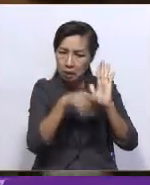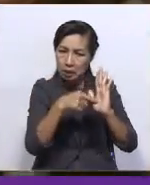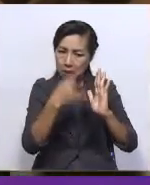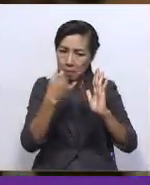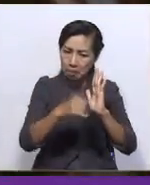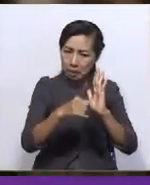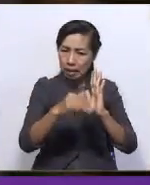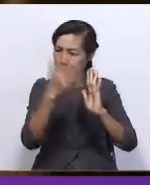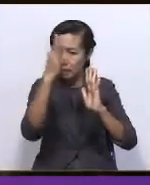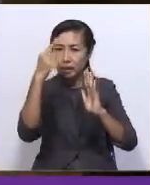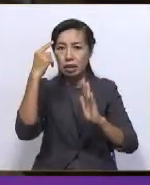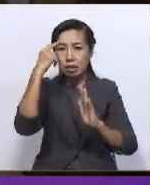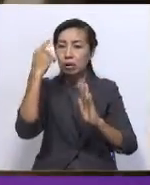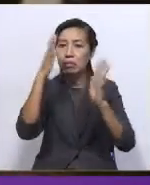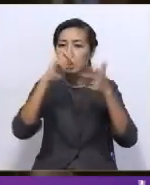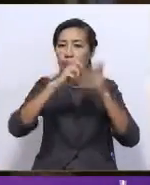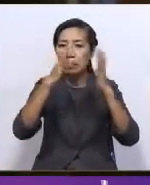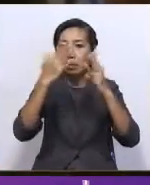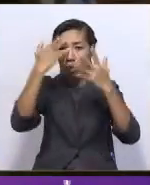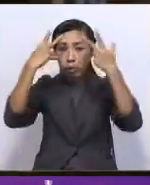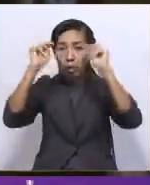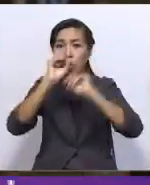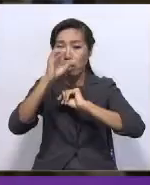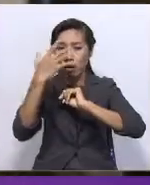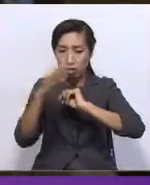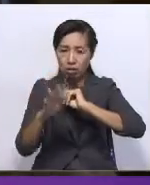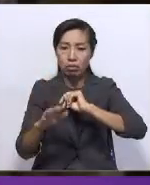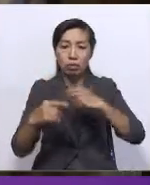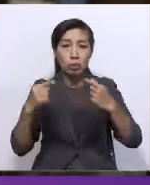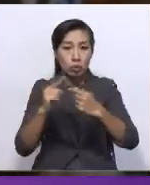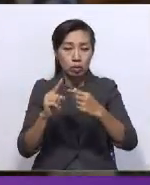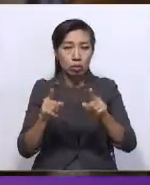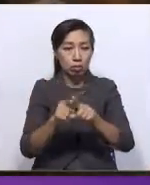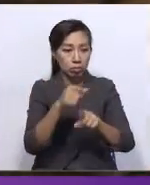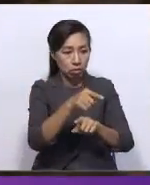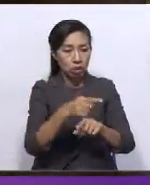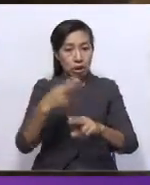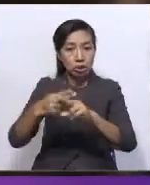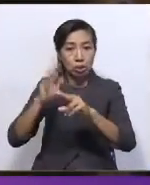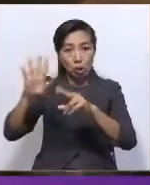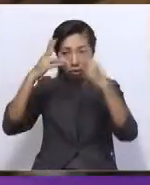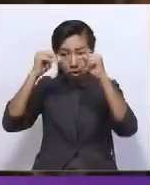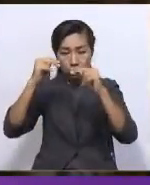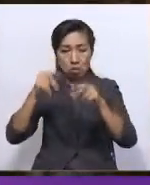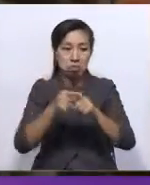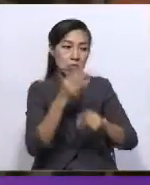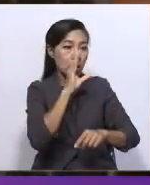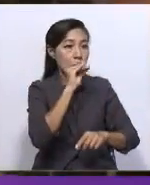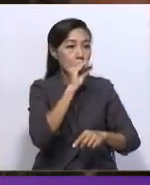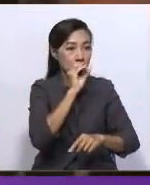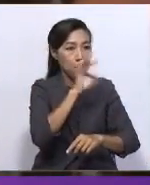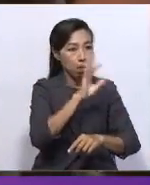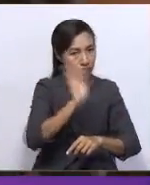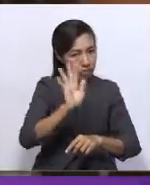2ฉบับเพราะพลเอกประยุทธ์จันทร์โอชานายกรัฐมนตรีได้พูดชัดเจนแล้วค่ะว่าไม่ให้นำชื่อของนายกรัฐมนตรีไปกล่าวอ้าง